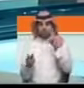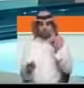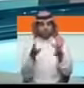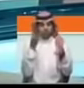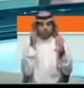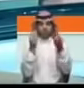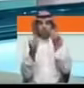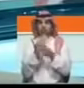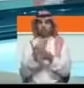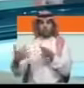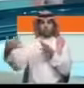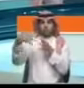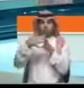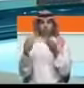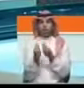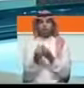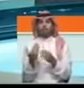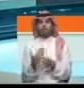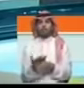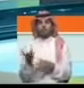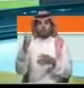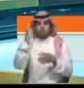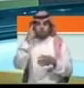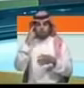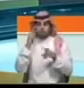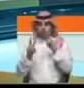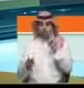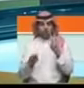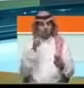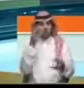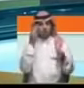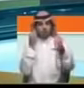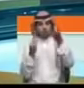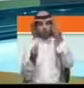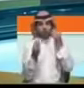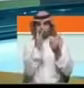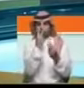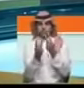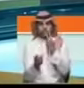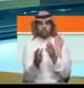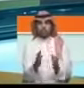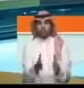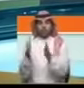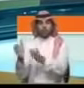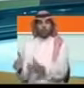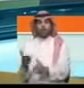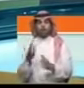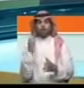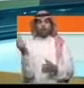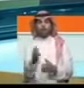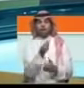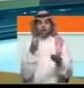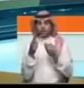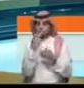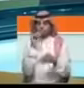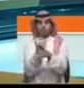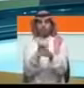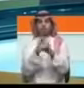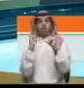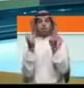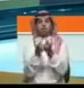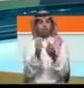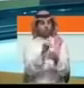والمعارف بمشاركة نخبة من المفكرين والمثقفين وذوي الاختصاص. كما يقدم المعرض لزواره ندوات